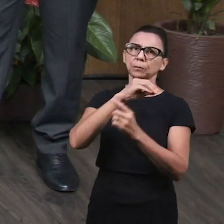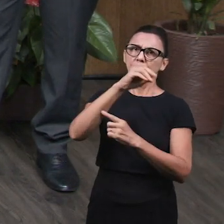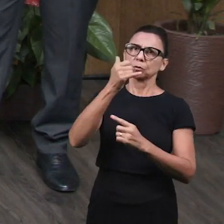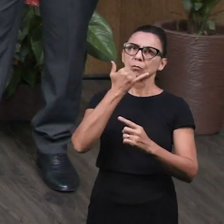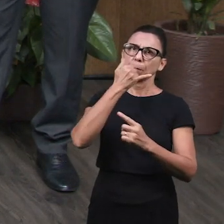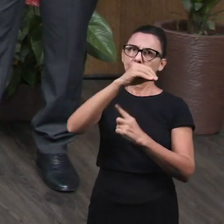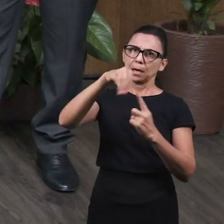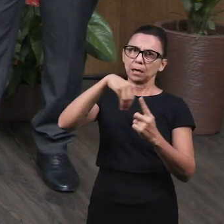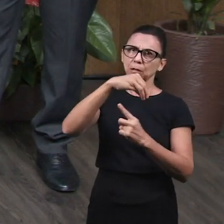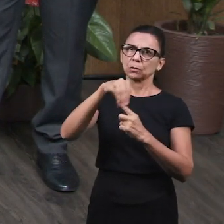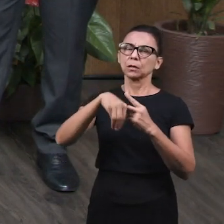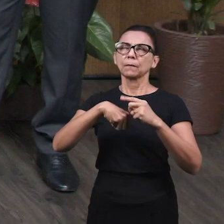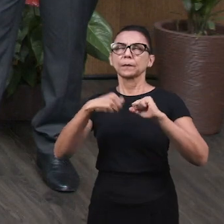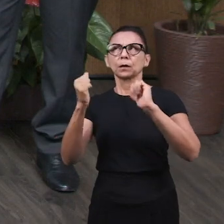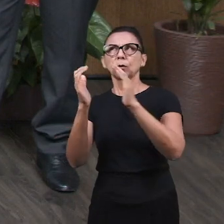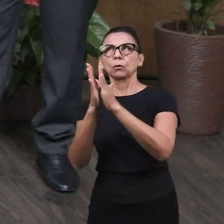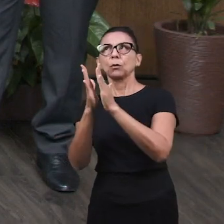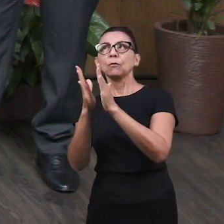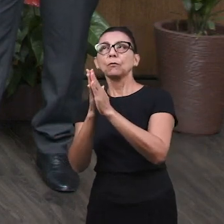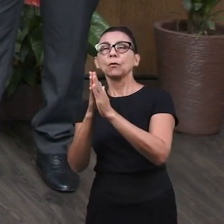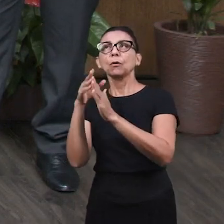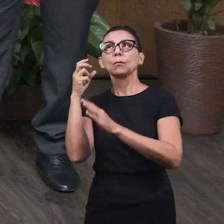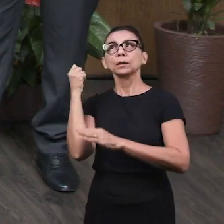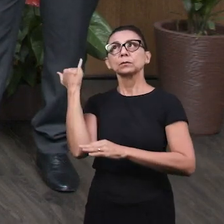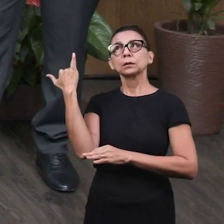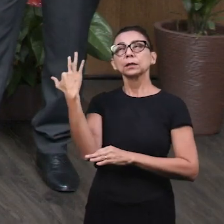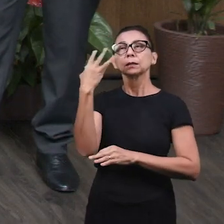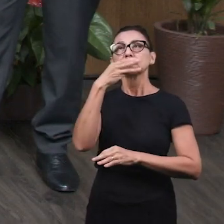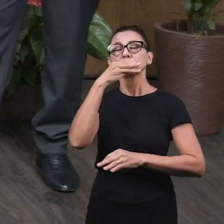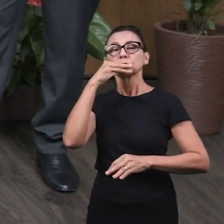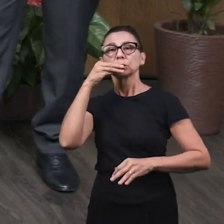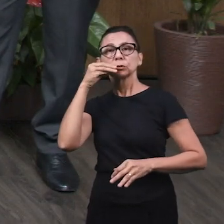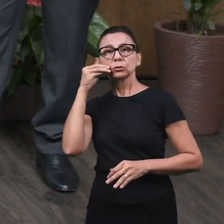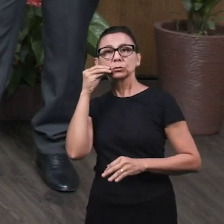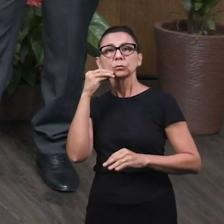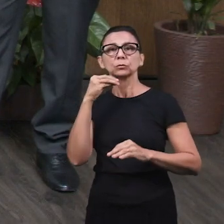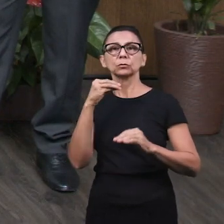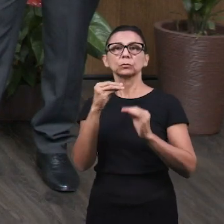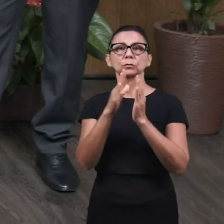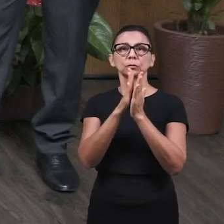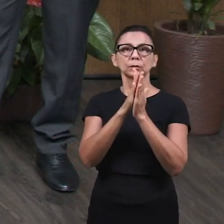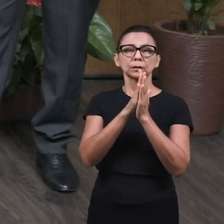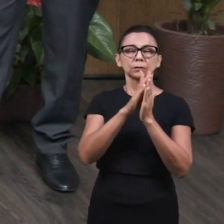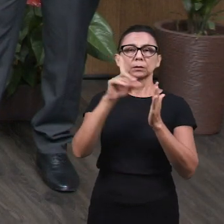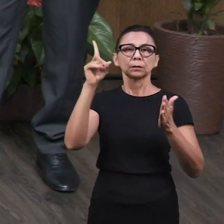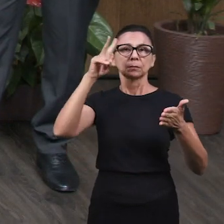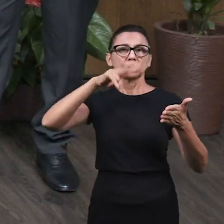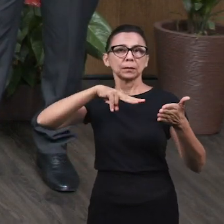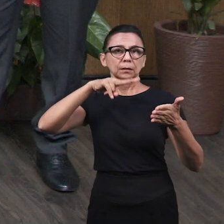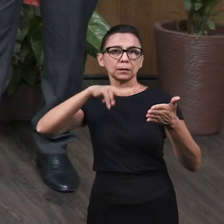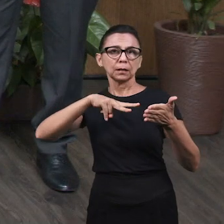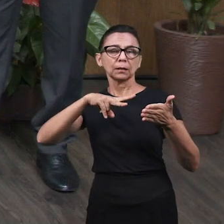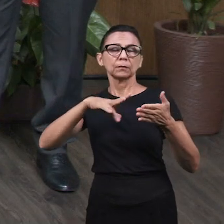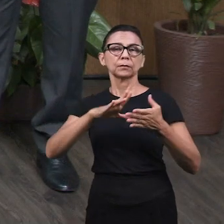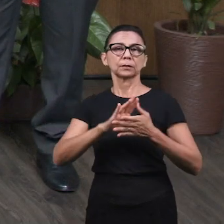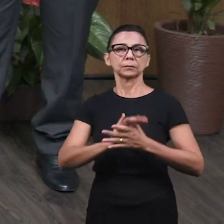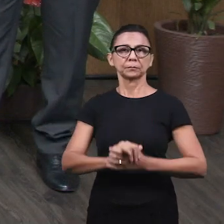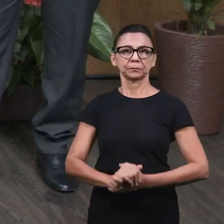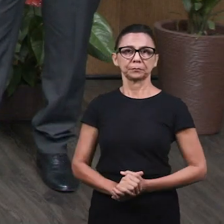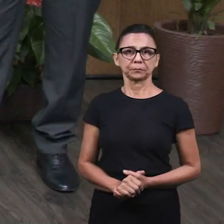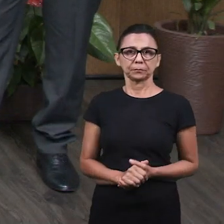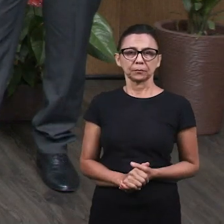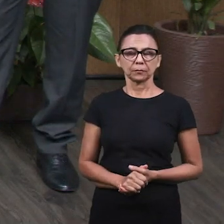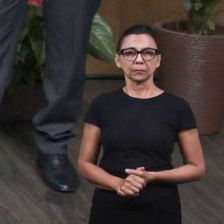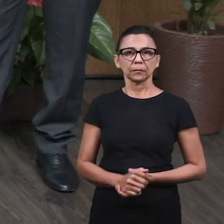prière, la louange, les cultes, les dons spirituels et la prière au